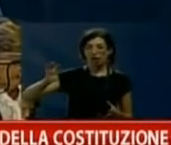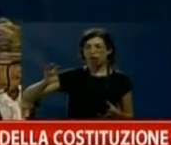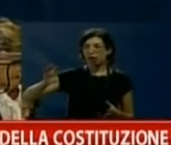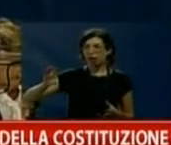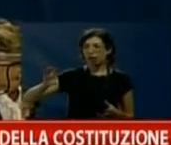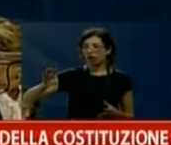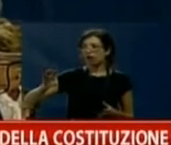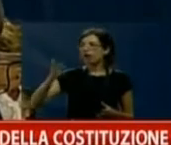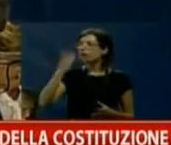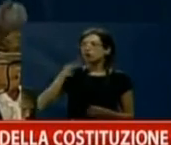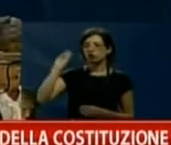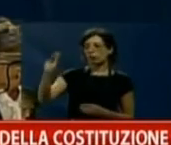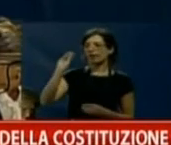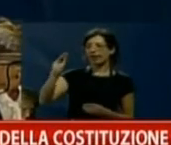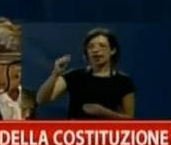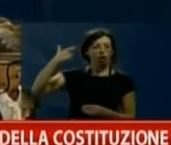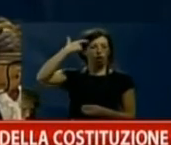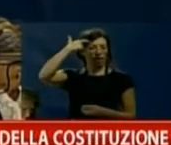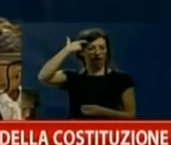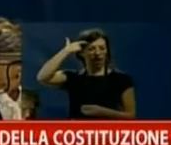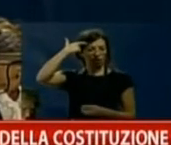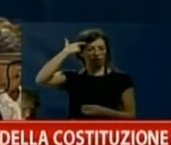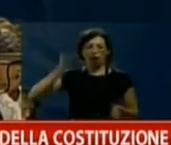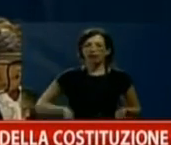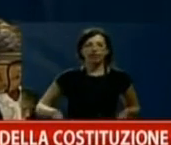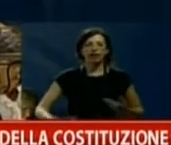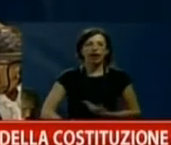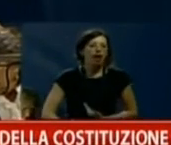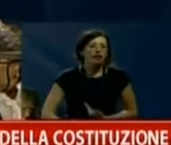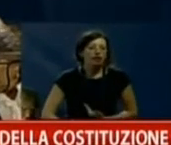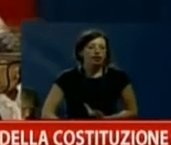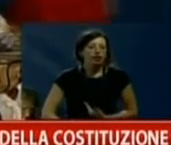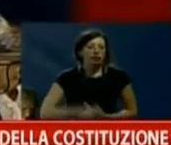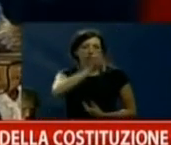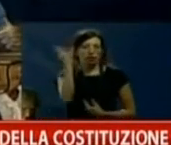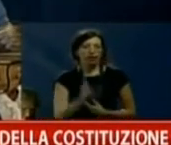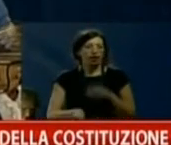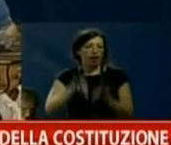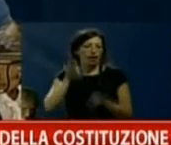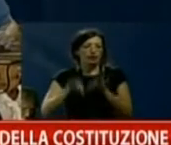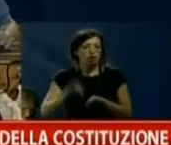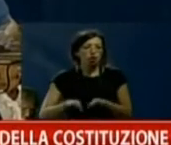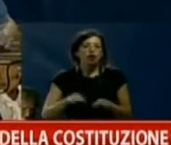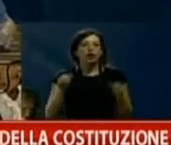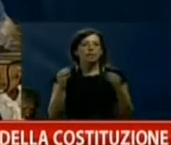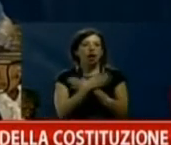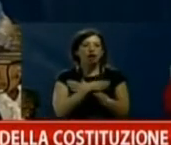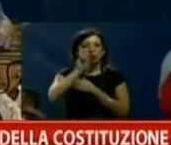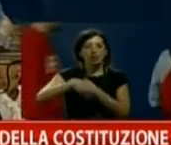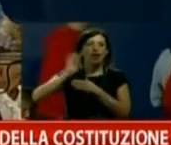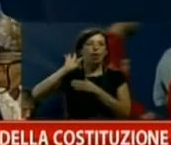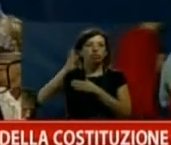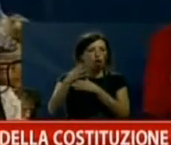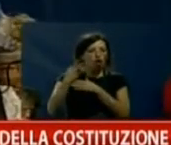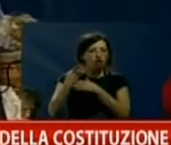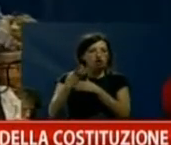quali si candideranno alle elezioni del maggio 2014 per le elezioni europee, di